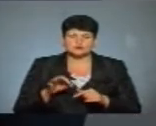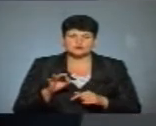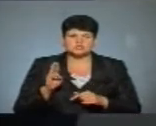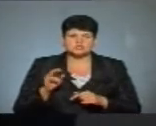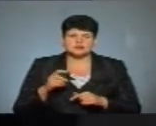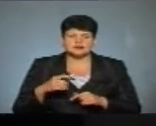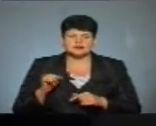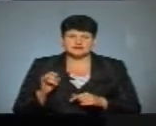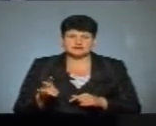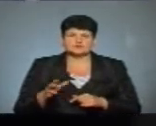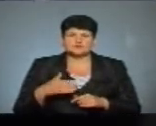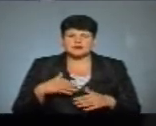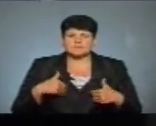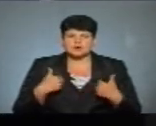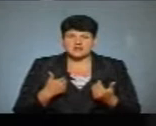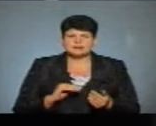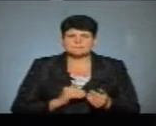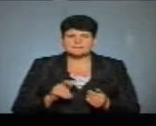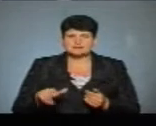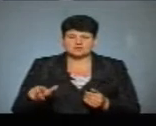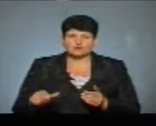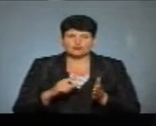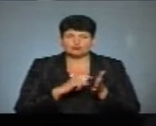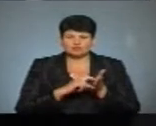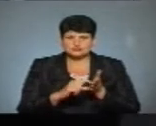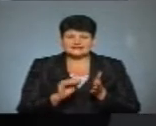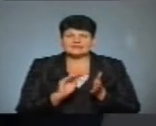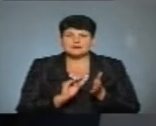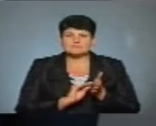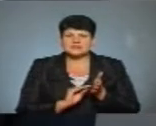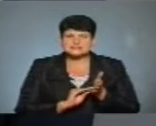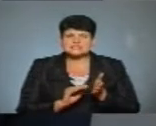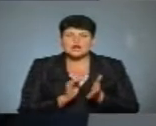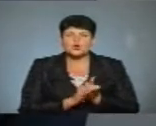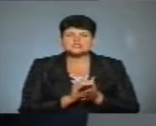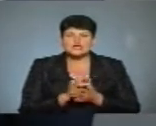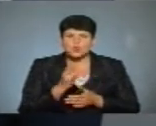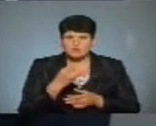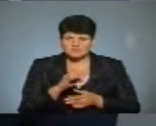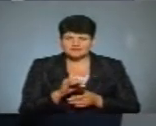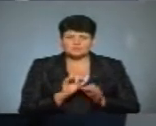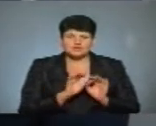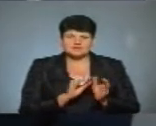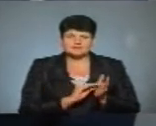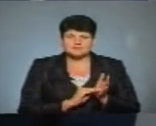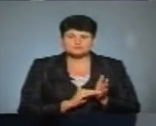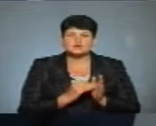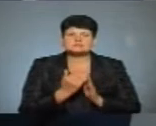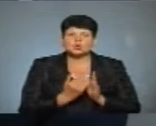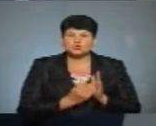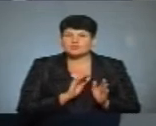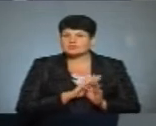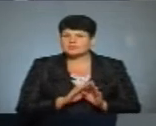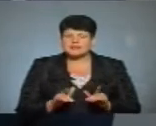порада підприємцям, що в пункті, де написано, що там, де ознайомлений, і пояснення написати, що з протоколом